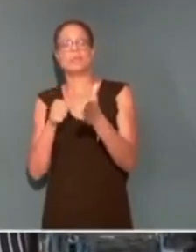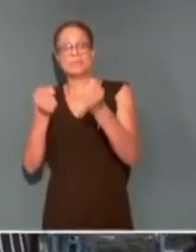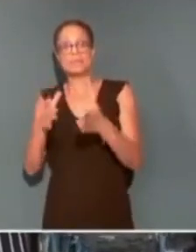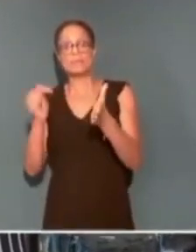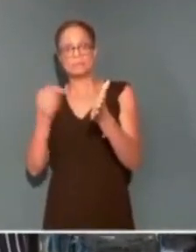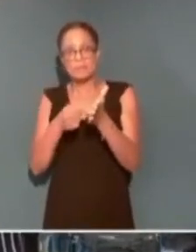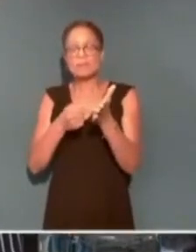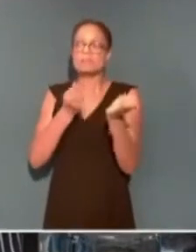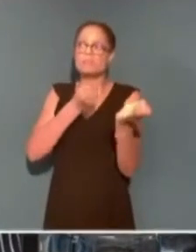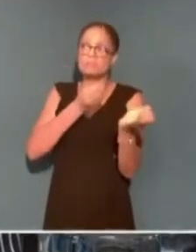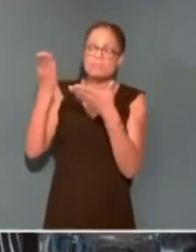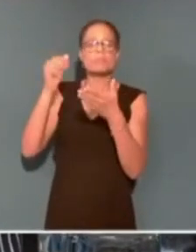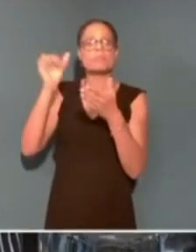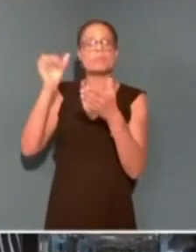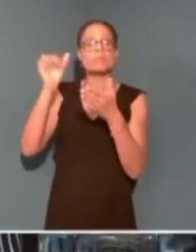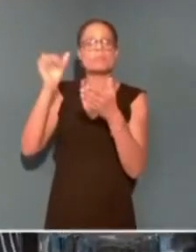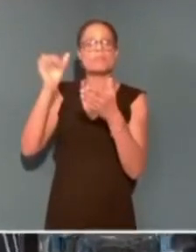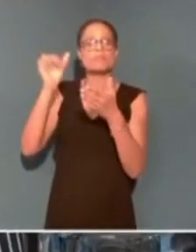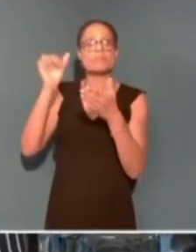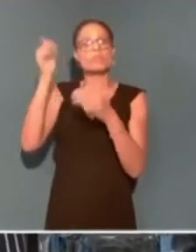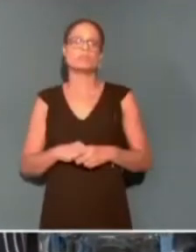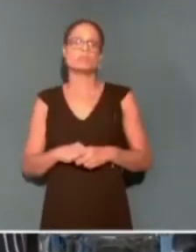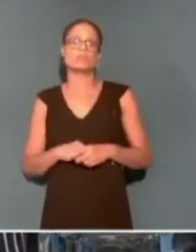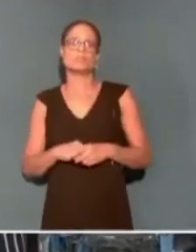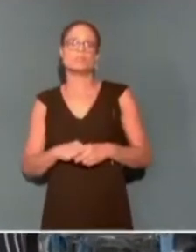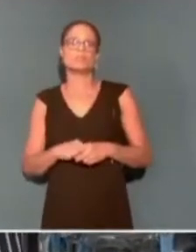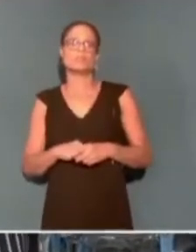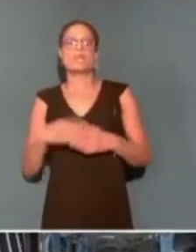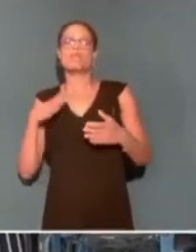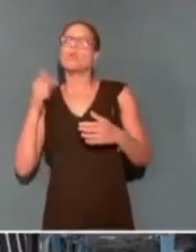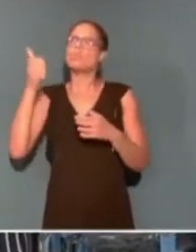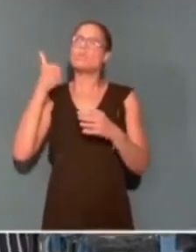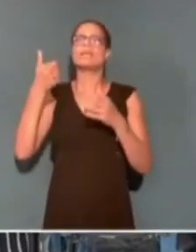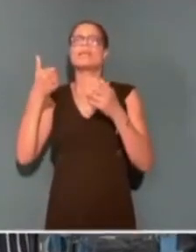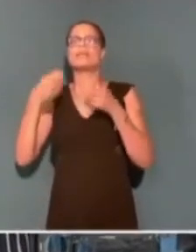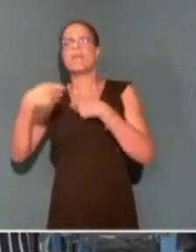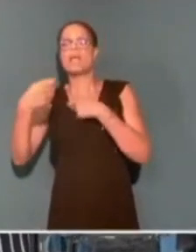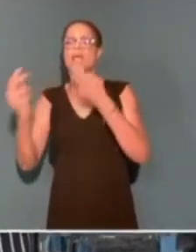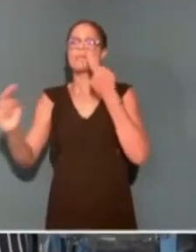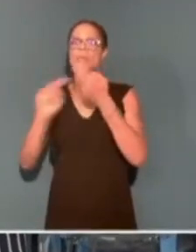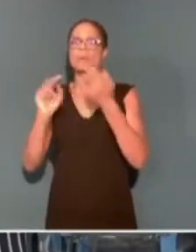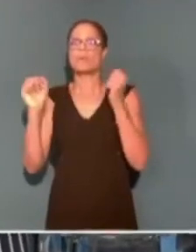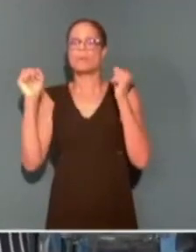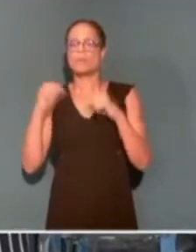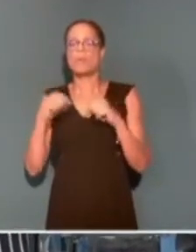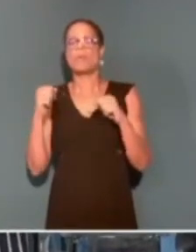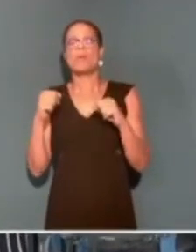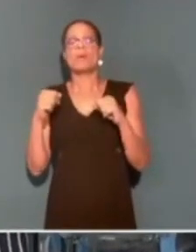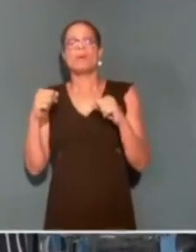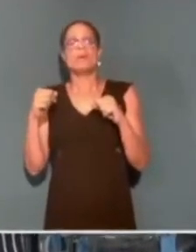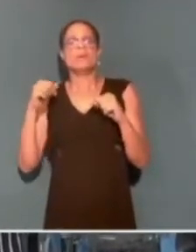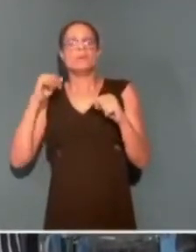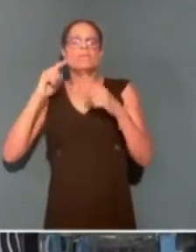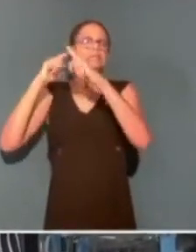seront transmises au Premier ministre et qui ont un délai pour répondre. Et peut-être c'est dans ce délai-là que les pourparlers,